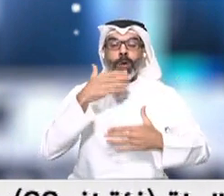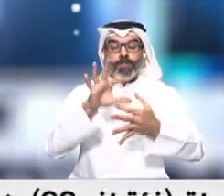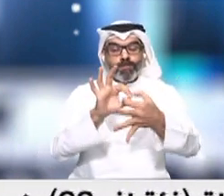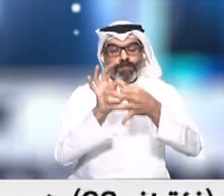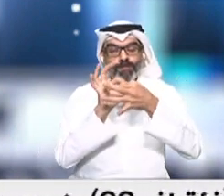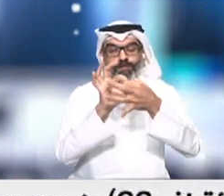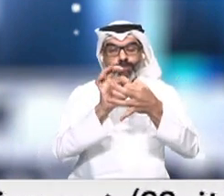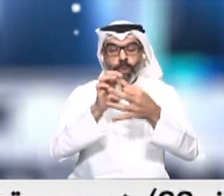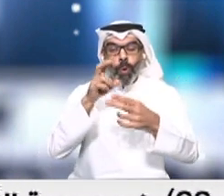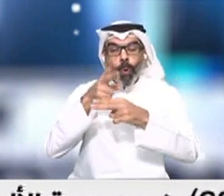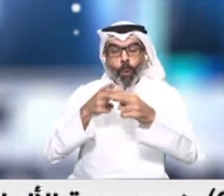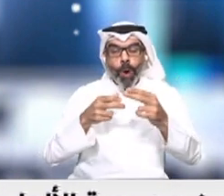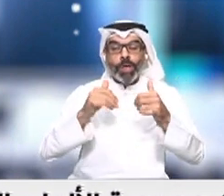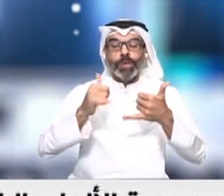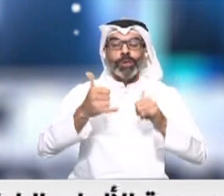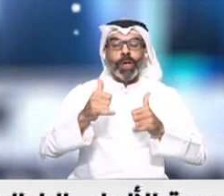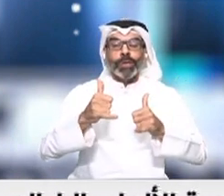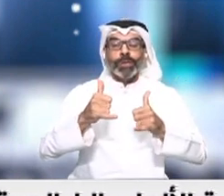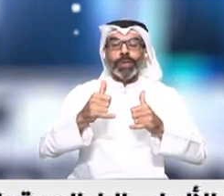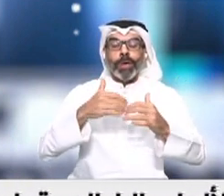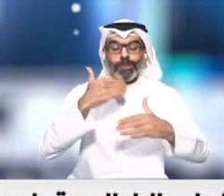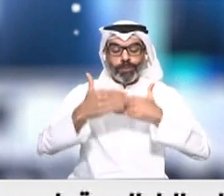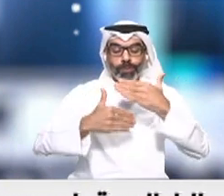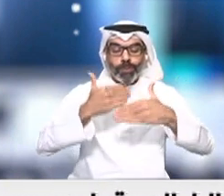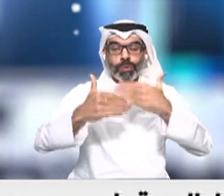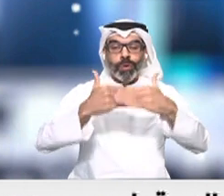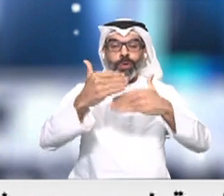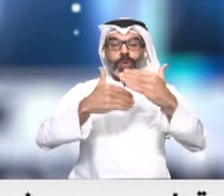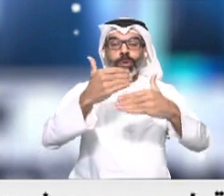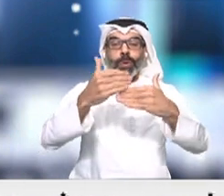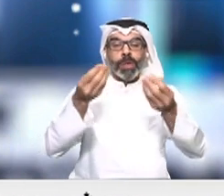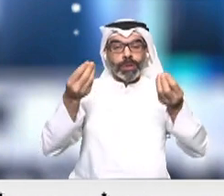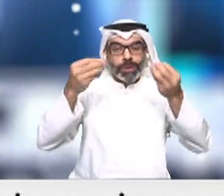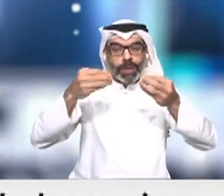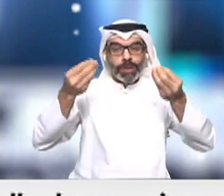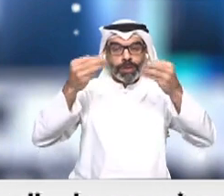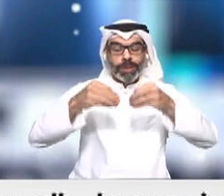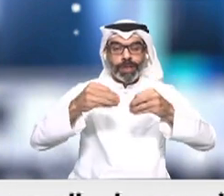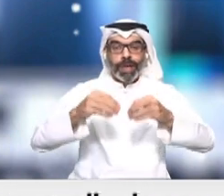الطيبه بين البلدين الشقيقين المزيد من التطور